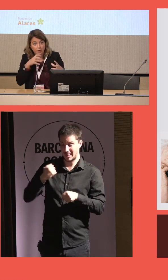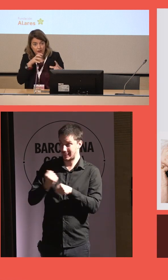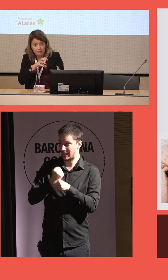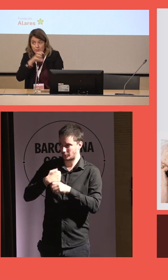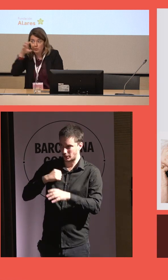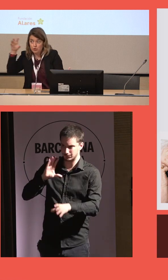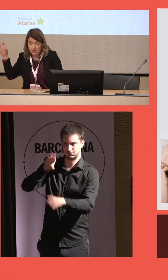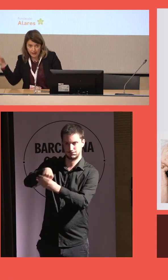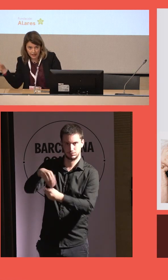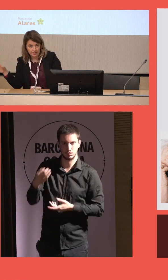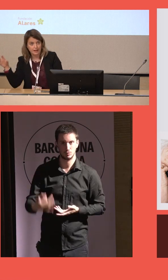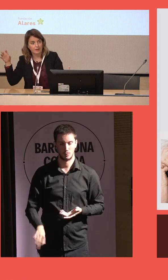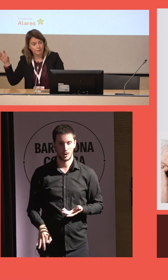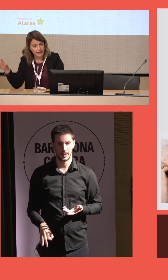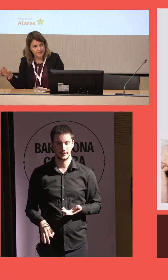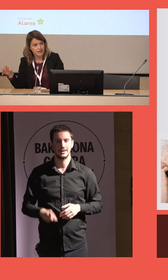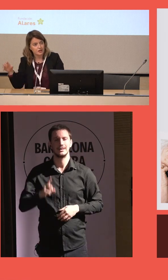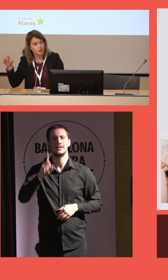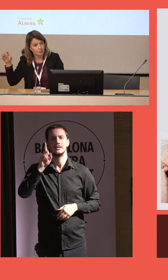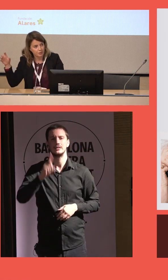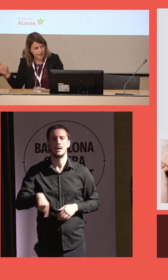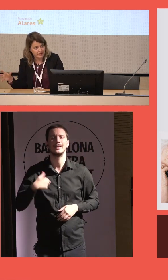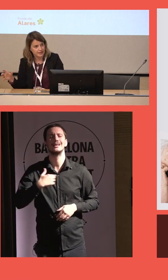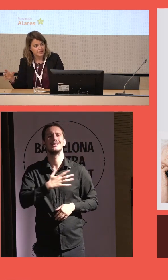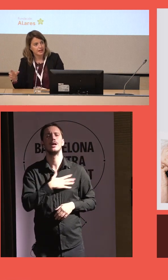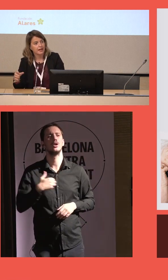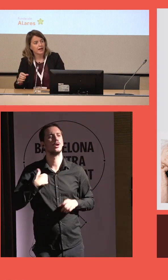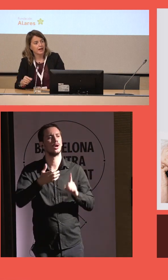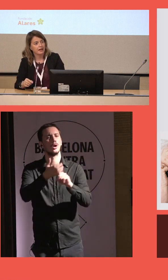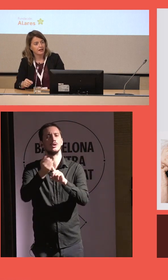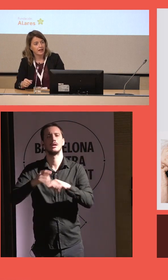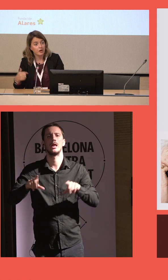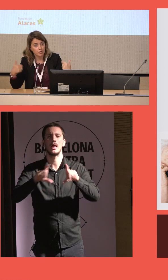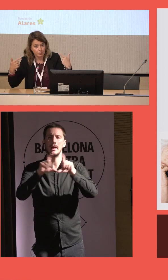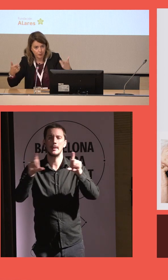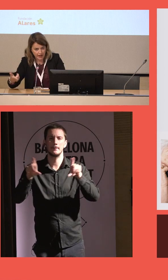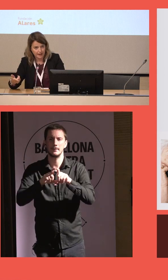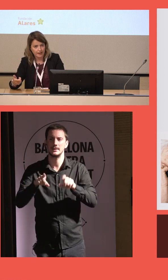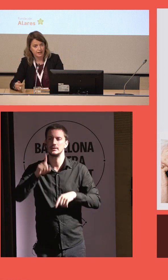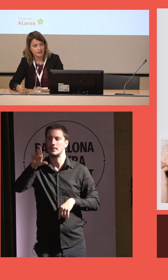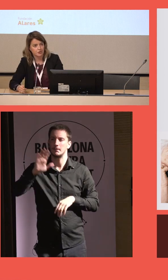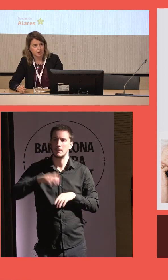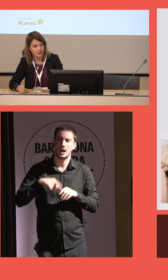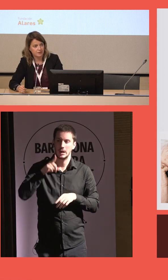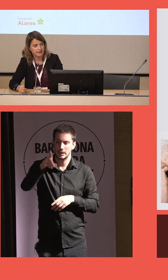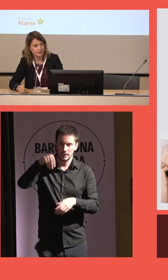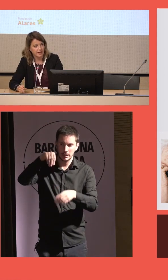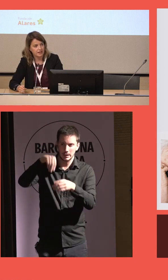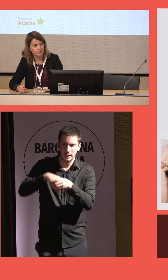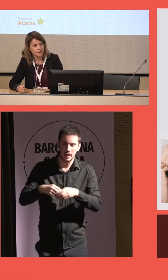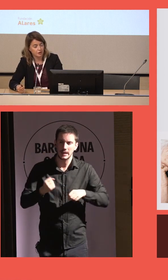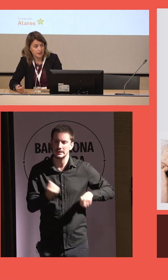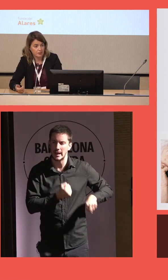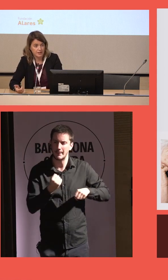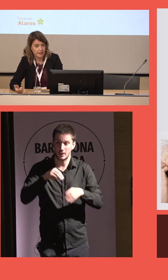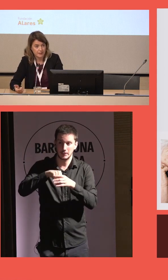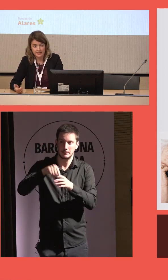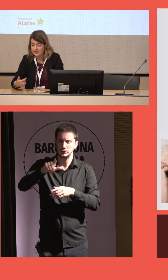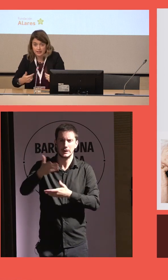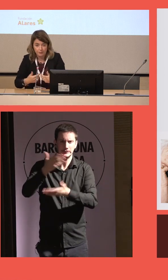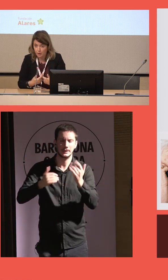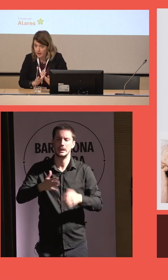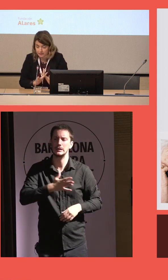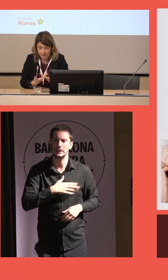laboral però també buscar empreses compromeses en incorporar en els seus equips de treball persones amb